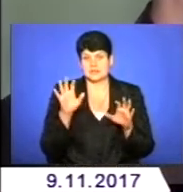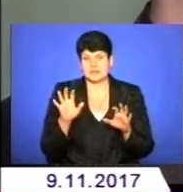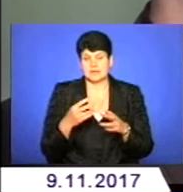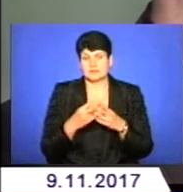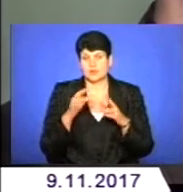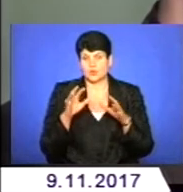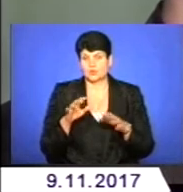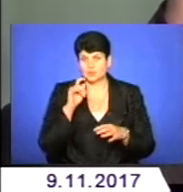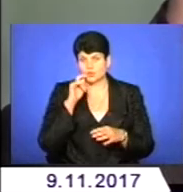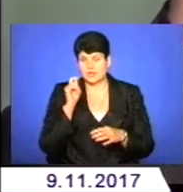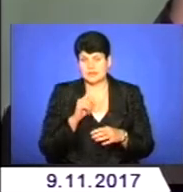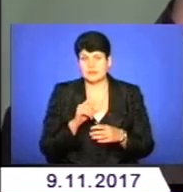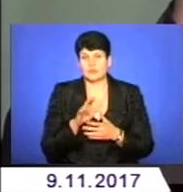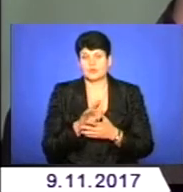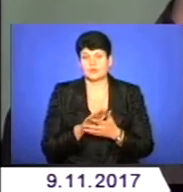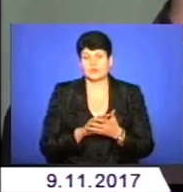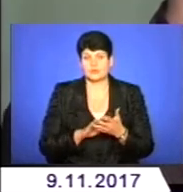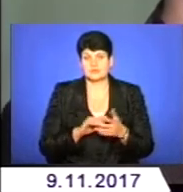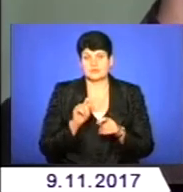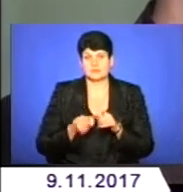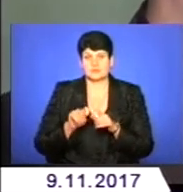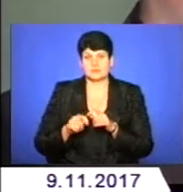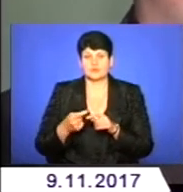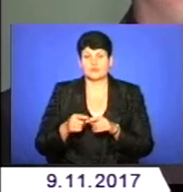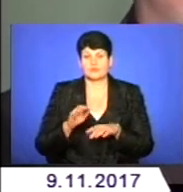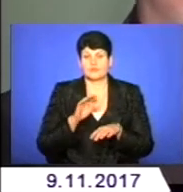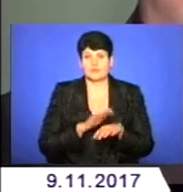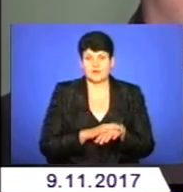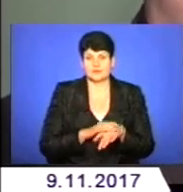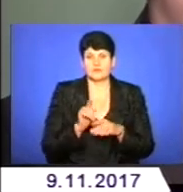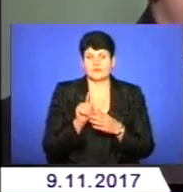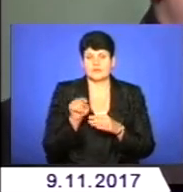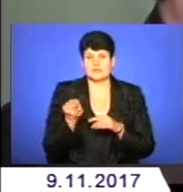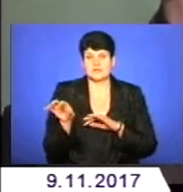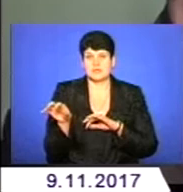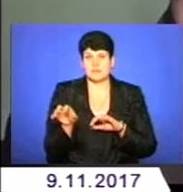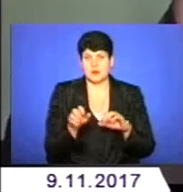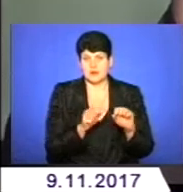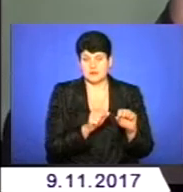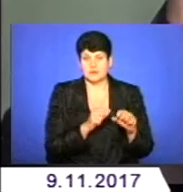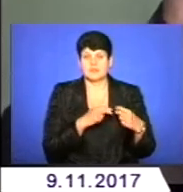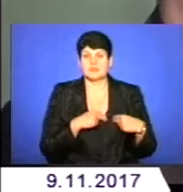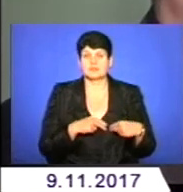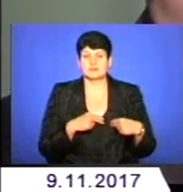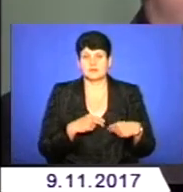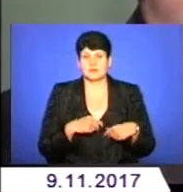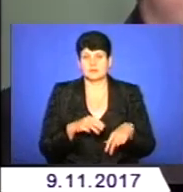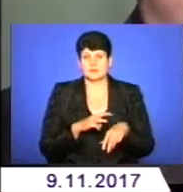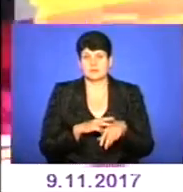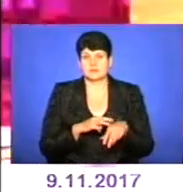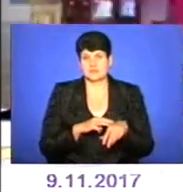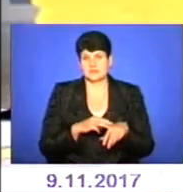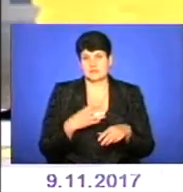Кримінального кодексу України, триває досудове розслідування по даному факту. Дану ікону мають забрати працівники правоохоронних органів Львівської